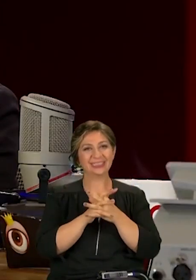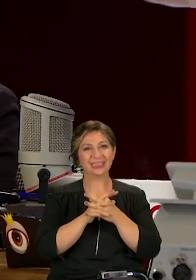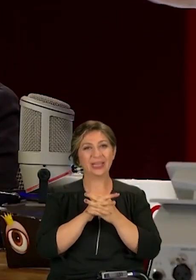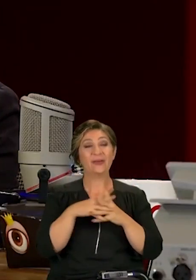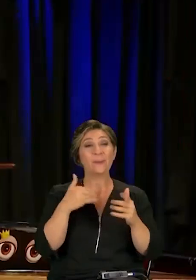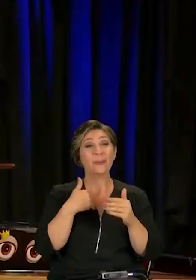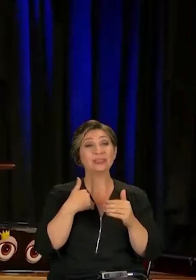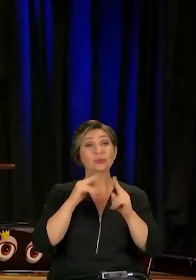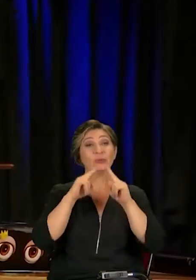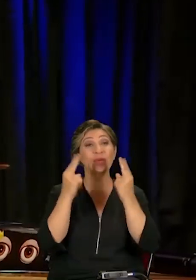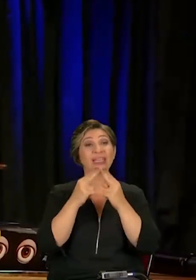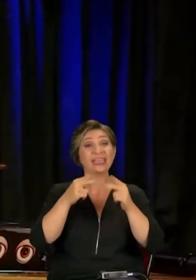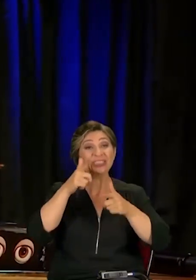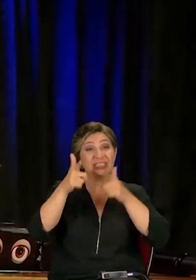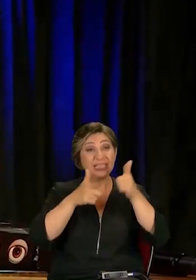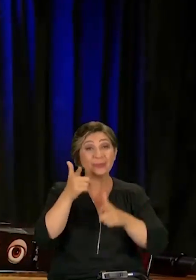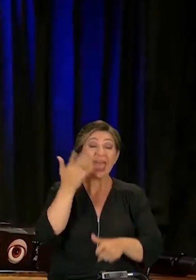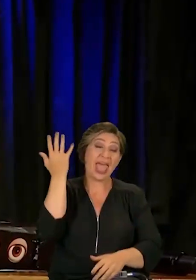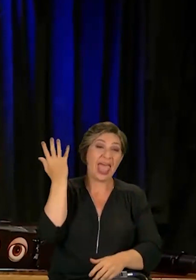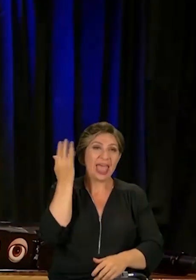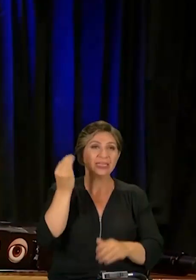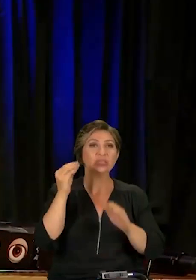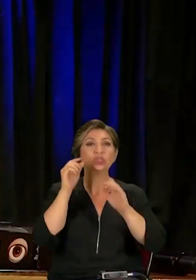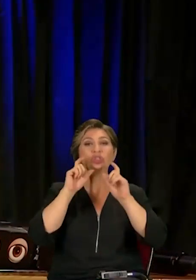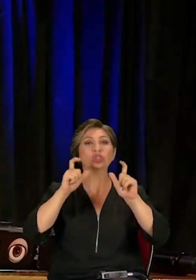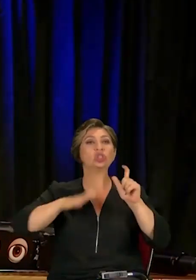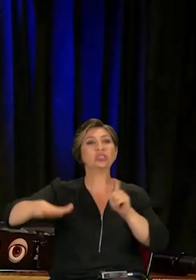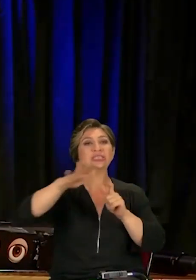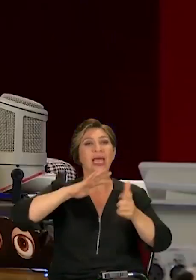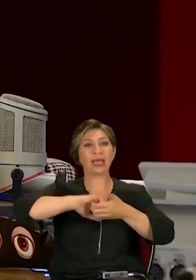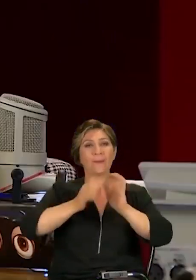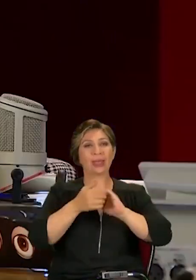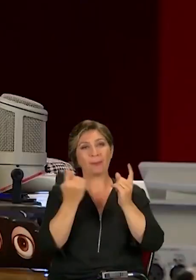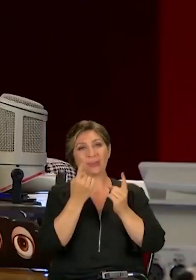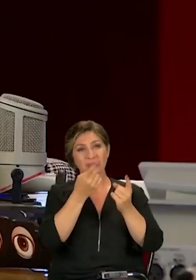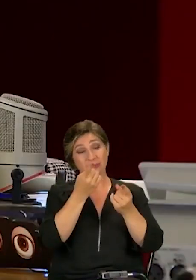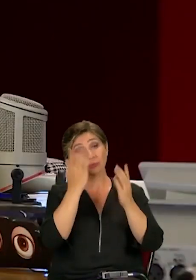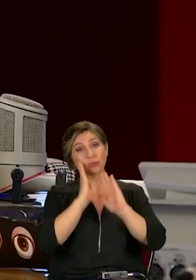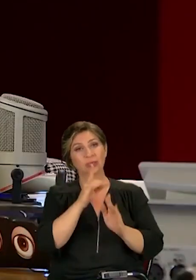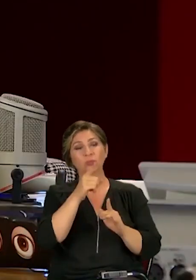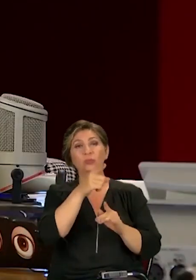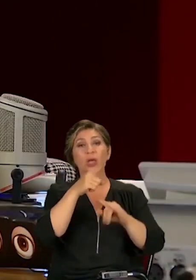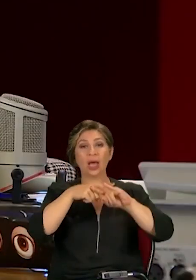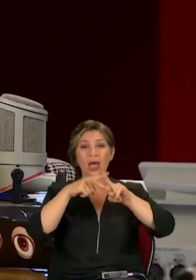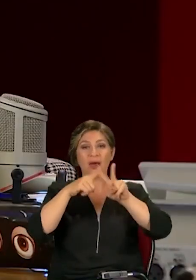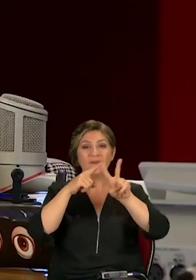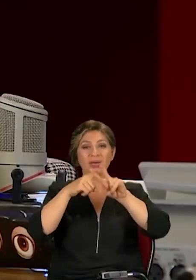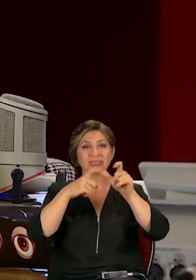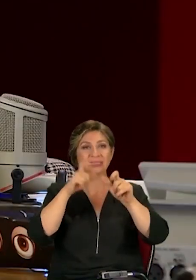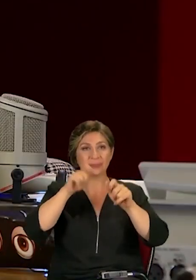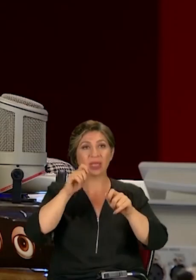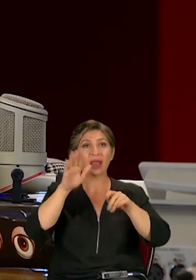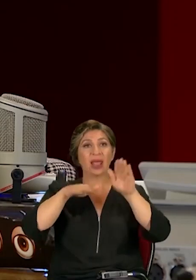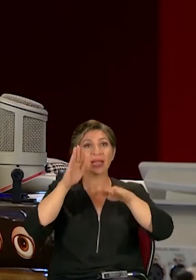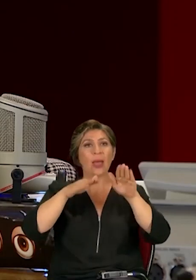Harikuladesi. Ve bence dünyada çekilmiş en iyi sosyal kampanyalardan biri sayende. Şimdi bunu Havas yaptı. Reklam